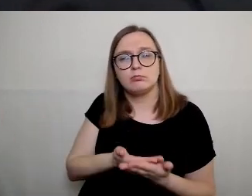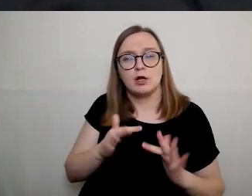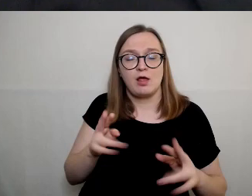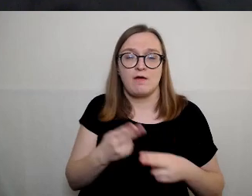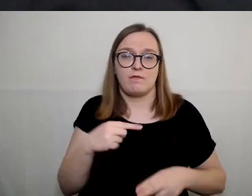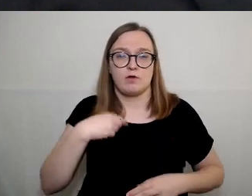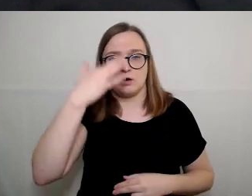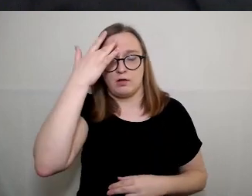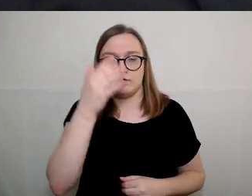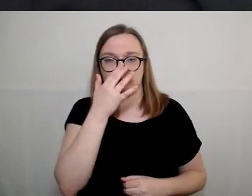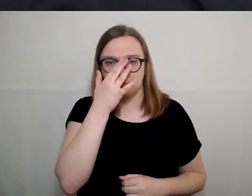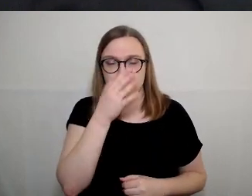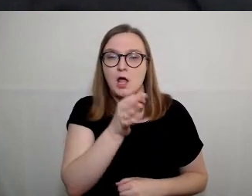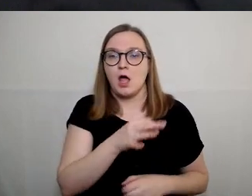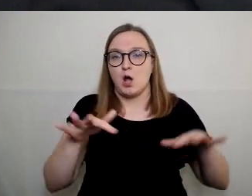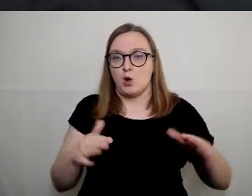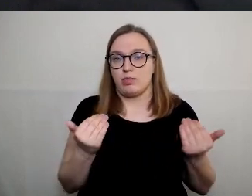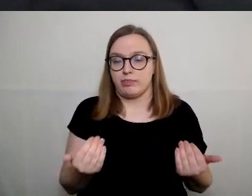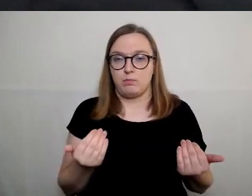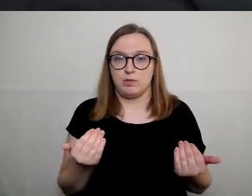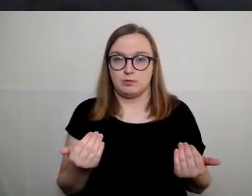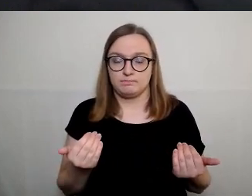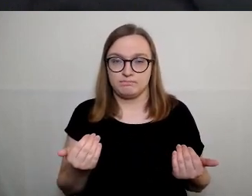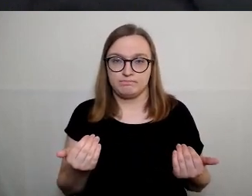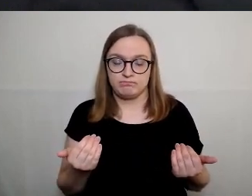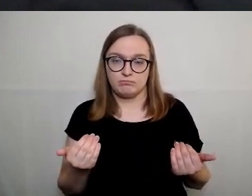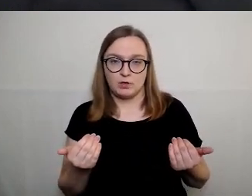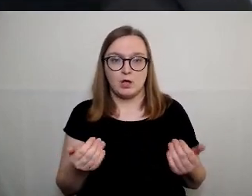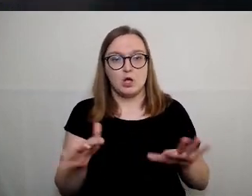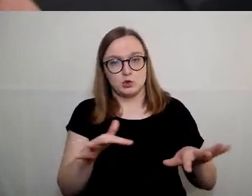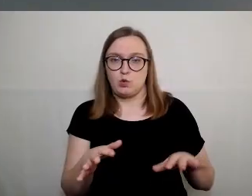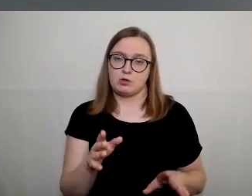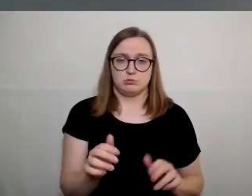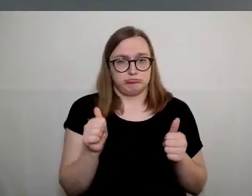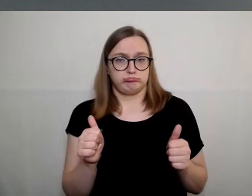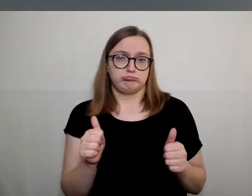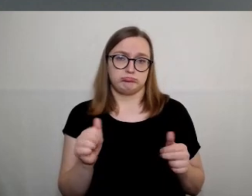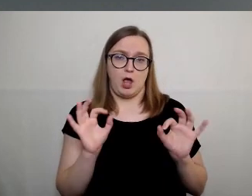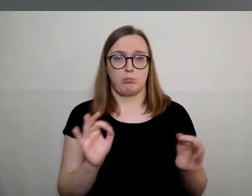kad rajone dabar yra pakankamai tvarkingas nusistovėjęs tinklas. Ačiū Jums.